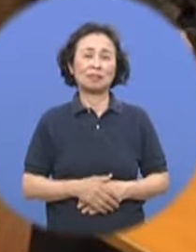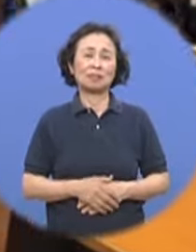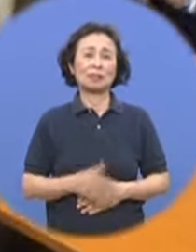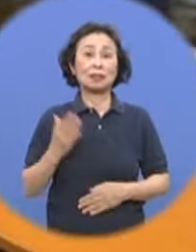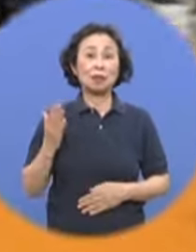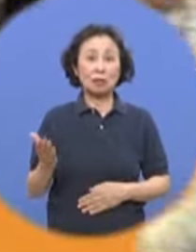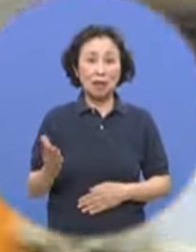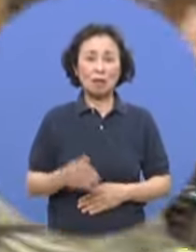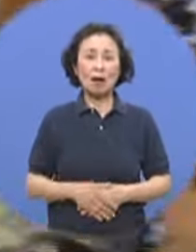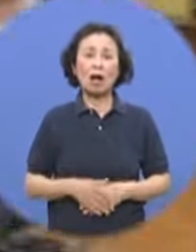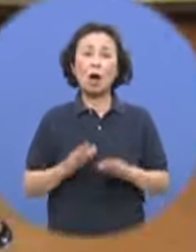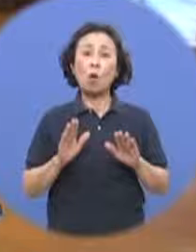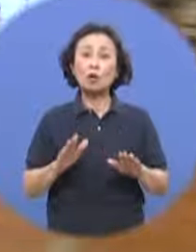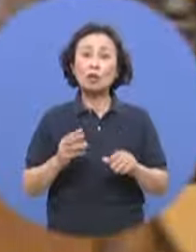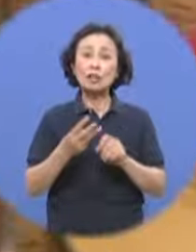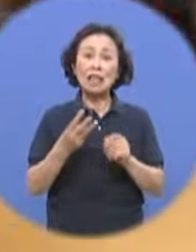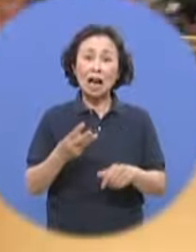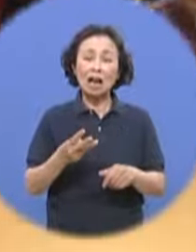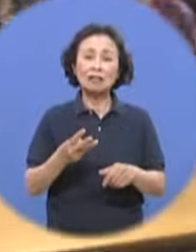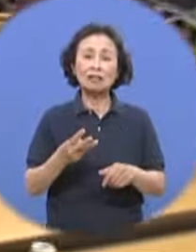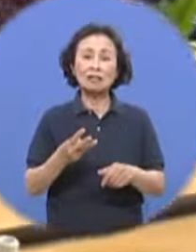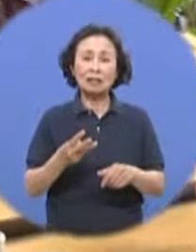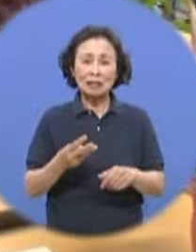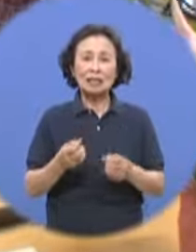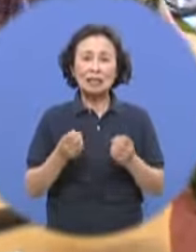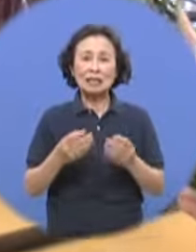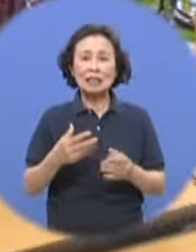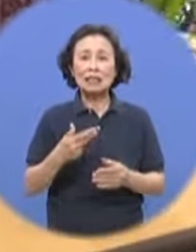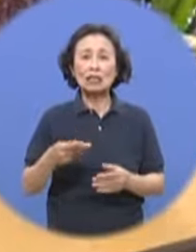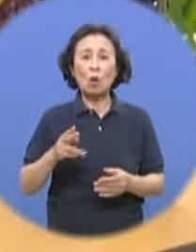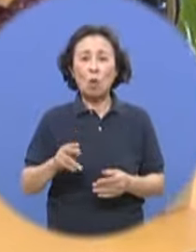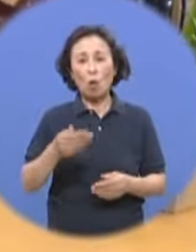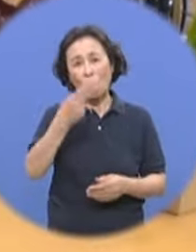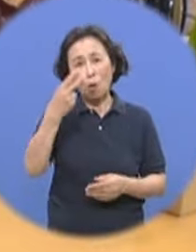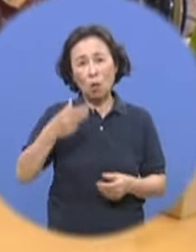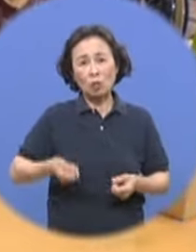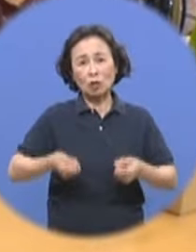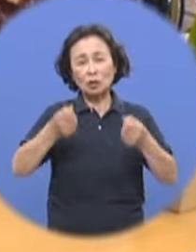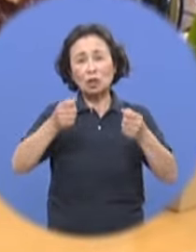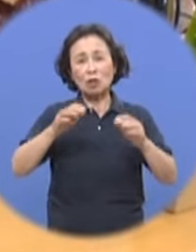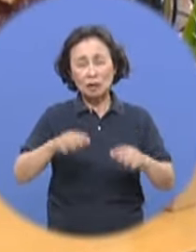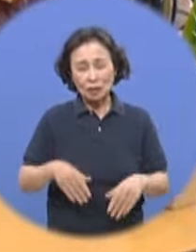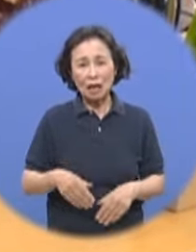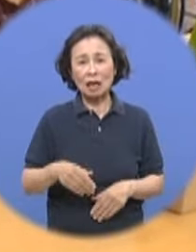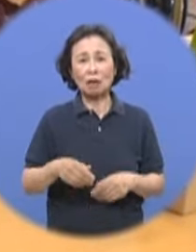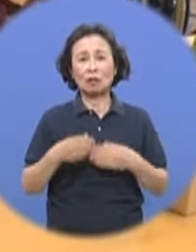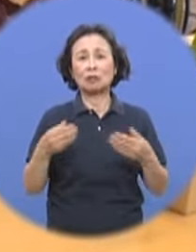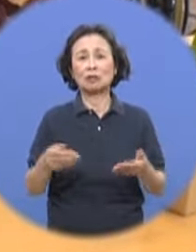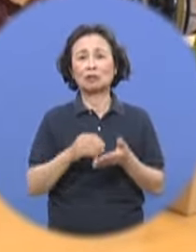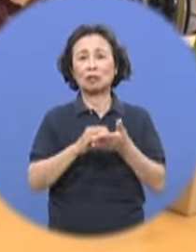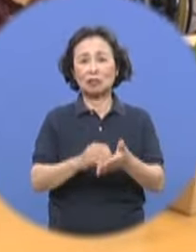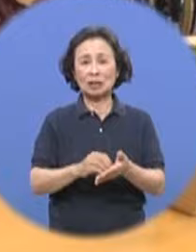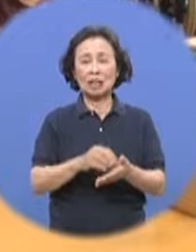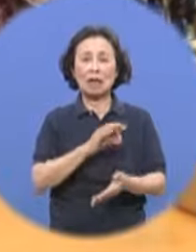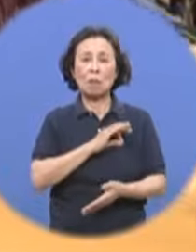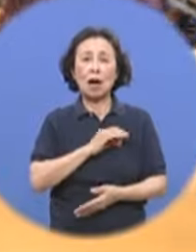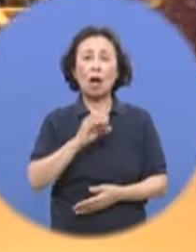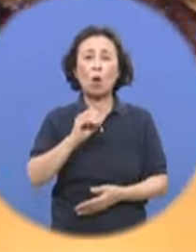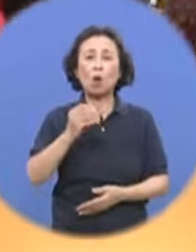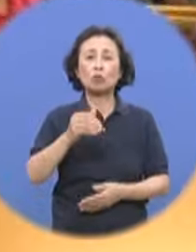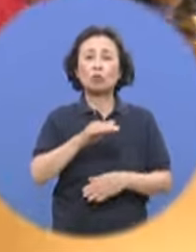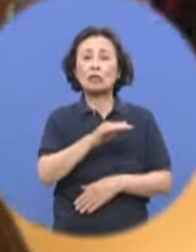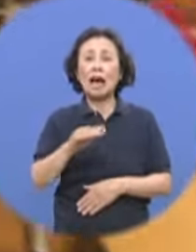こちらは今年3月に新庄高校を卒業し黒潮園に就職した奥平遥さんです